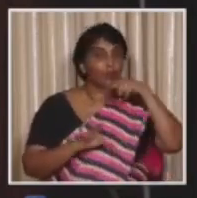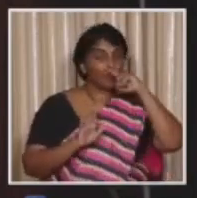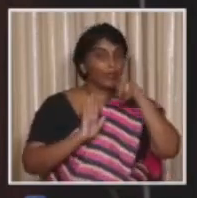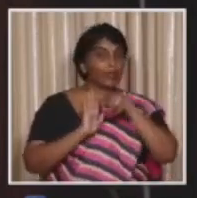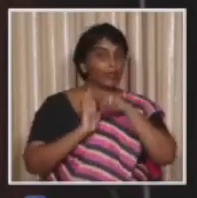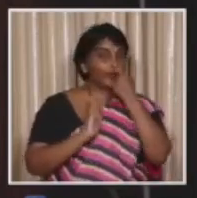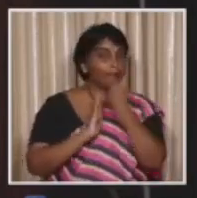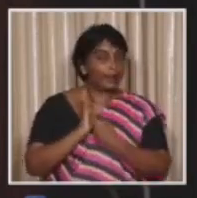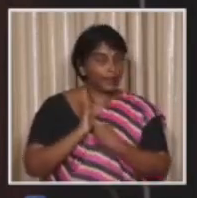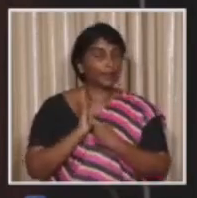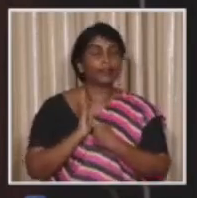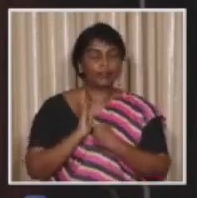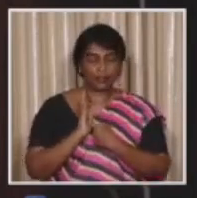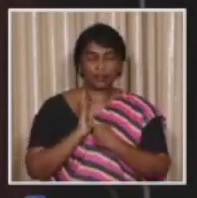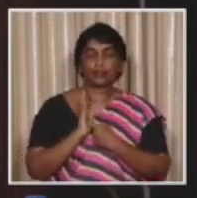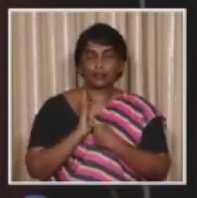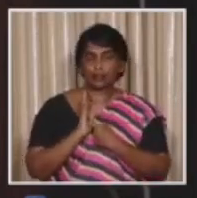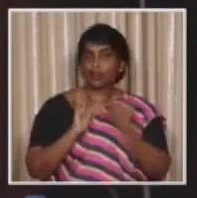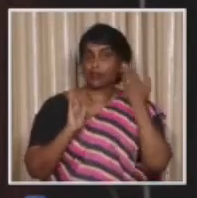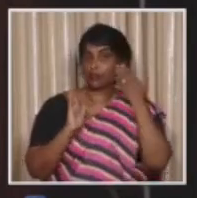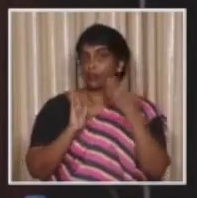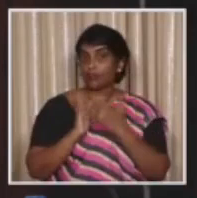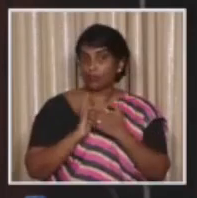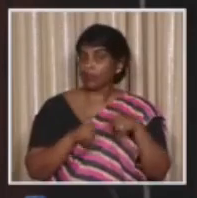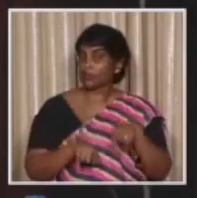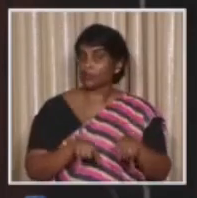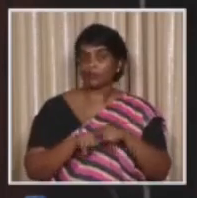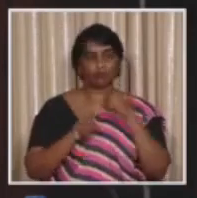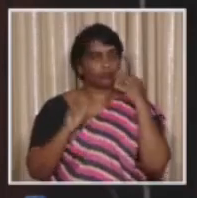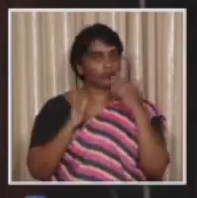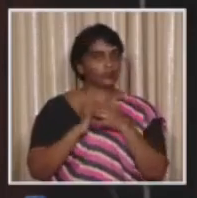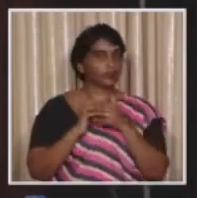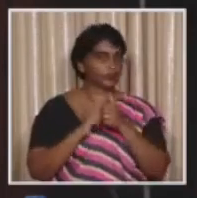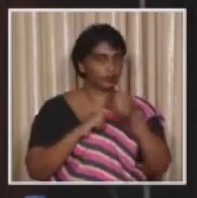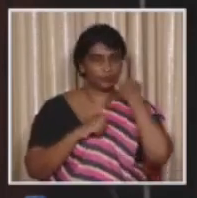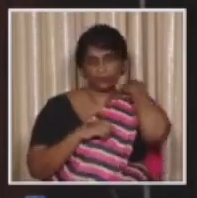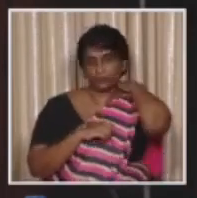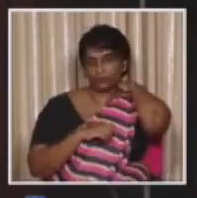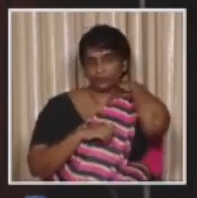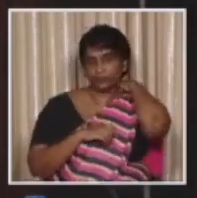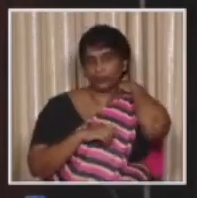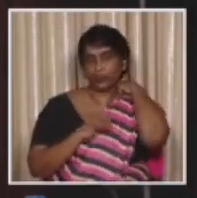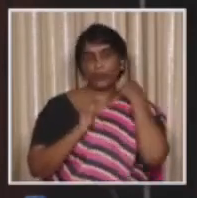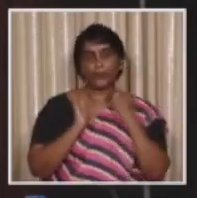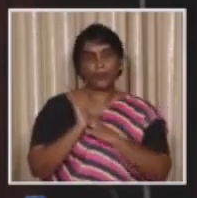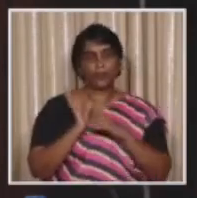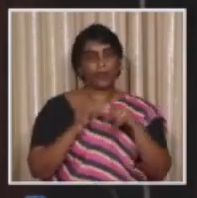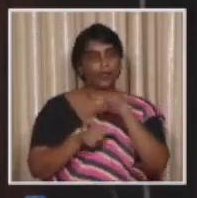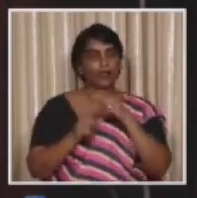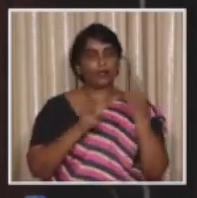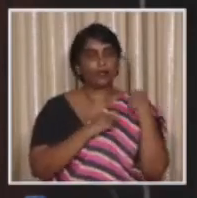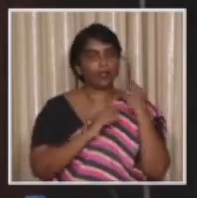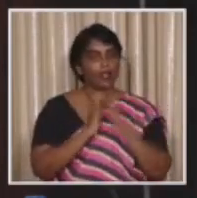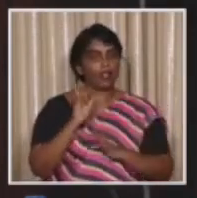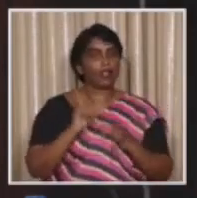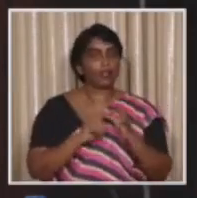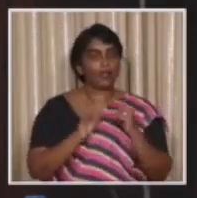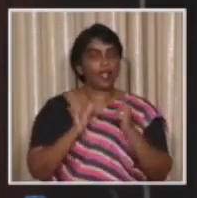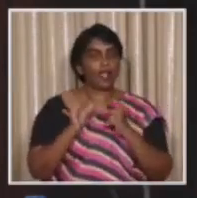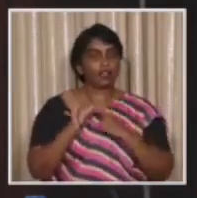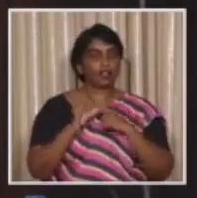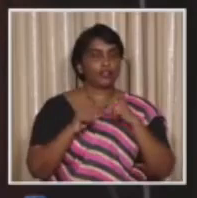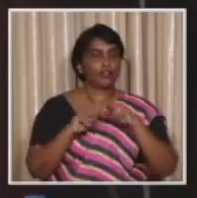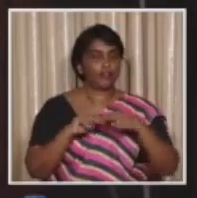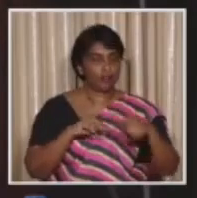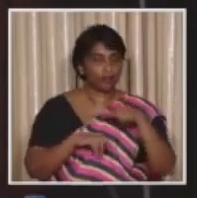නීතිය පිළිබඳව දැනු නීතිය පිළිබඳව මීට වඩා අවධානයක් යොමු වෙන්න ඕන මේ පහේ ආයතනයේ බාර ගරු ඇමැතිතුමා ඉන්න අරුන්දික බණන්දි